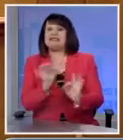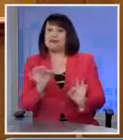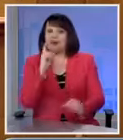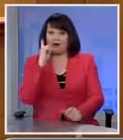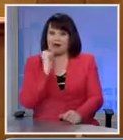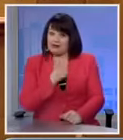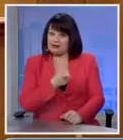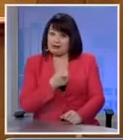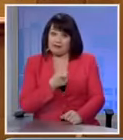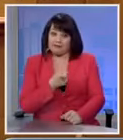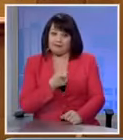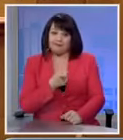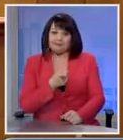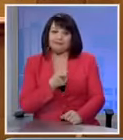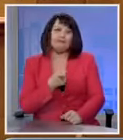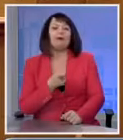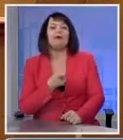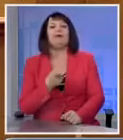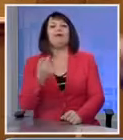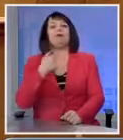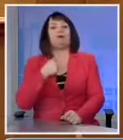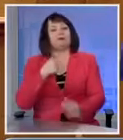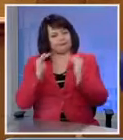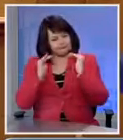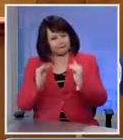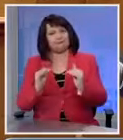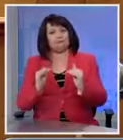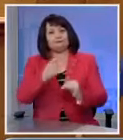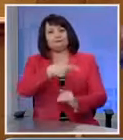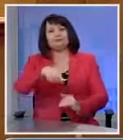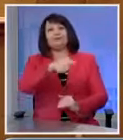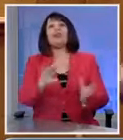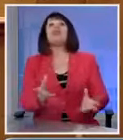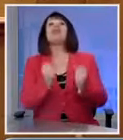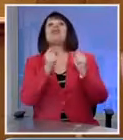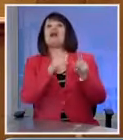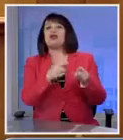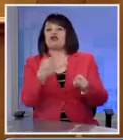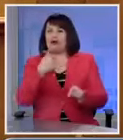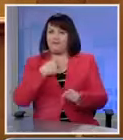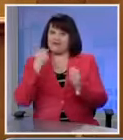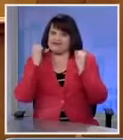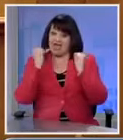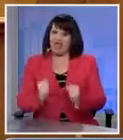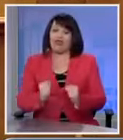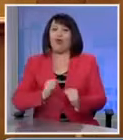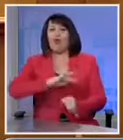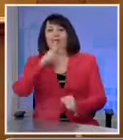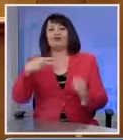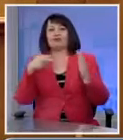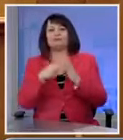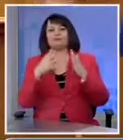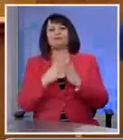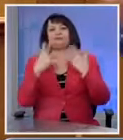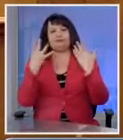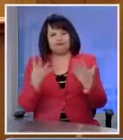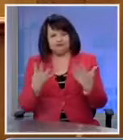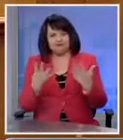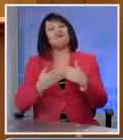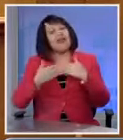κύριε Μητσοτάκη, ότι ούτε εμείς θα φύγουμε ούτε αυτοί θα γλιτώσουν. Εμείς θα είμαστε εδώ μέχρι το 2019 και μετά